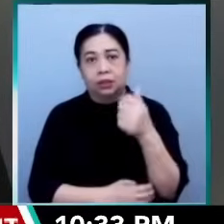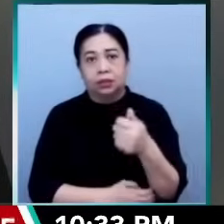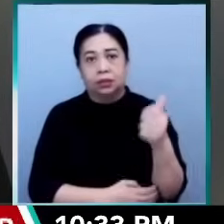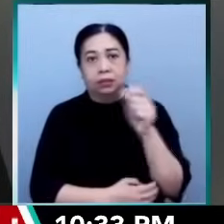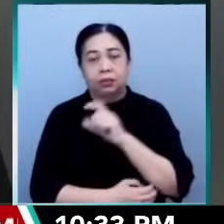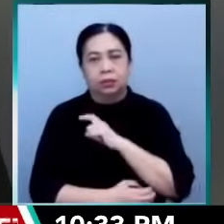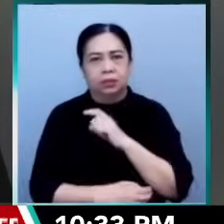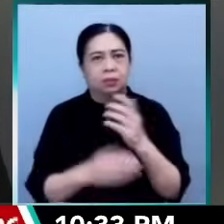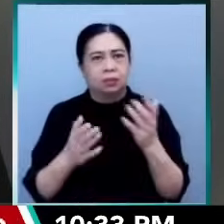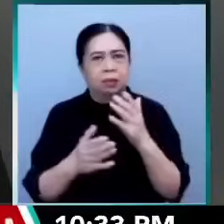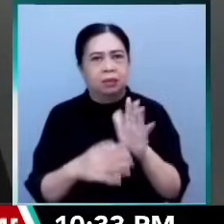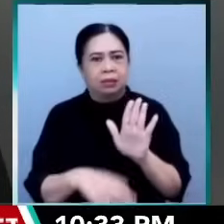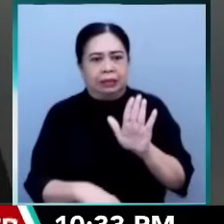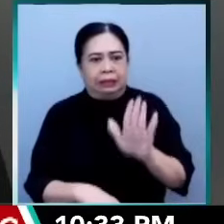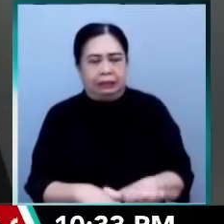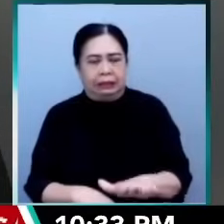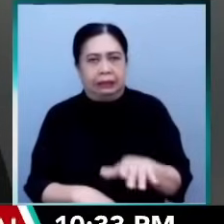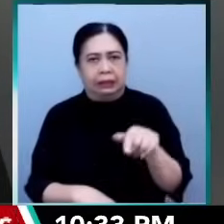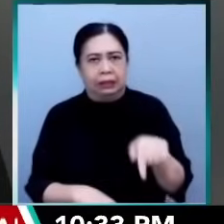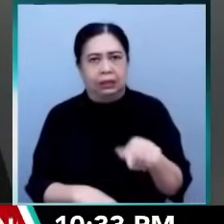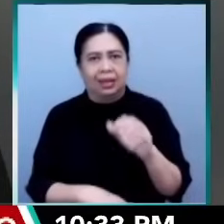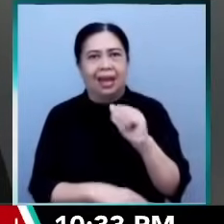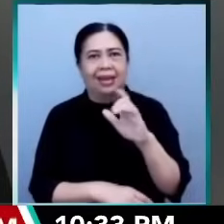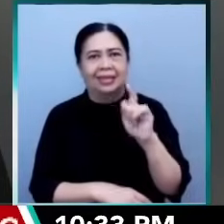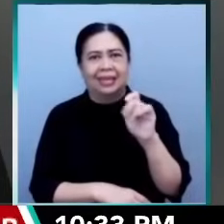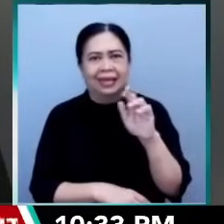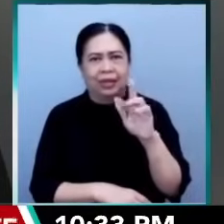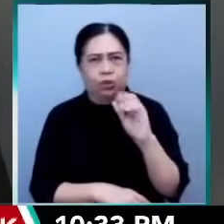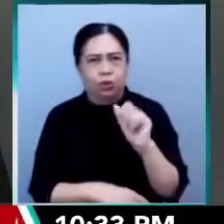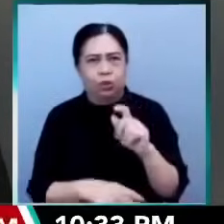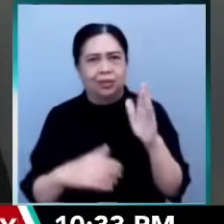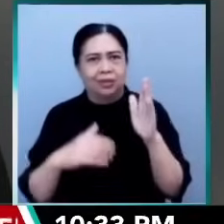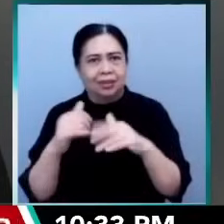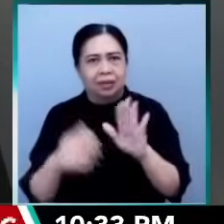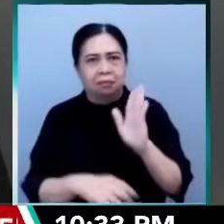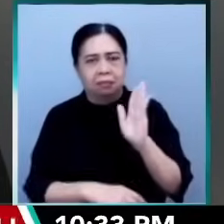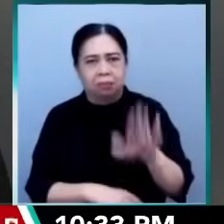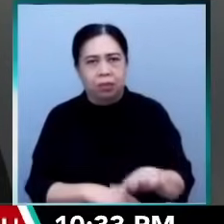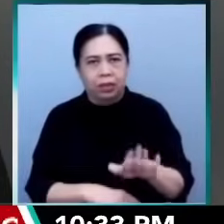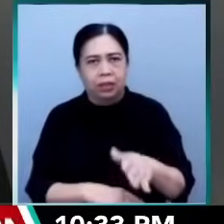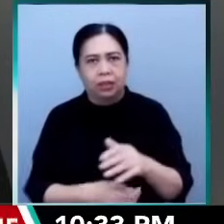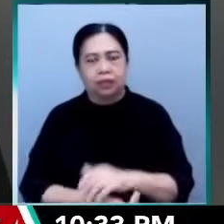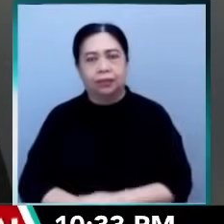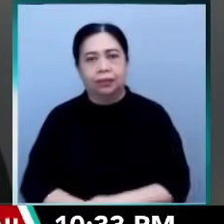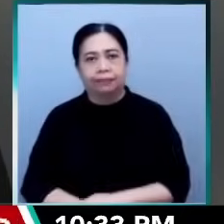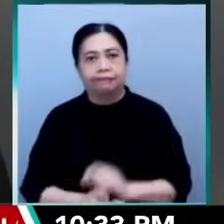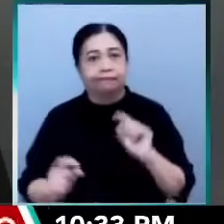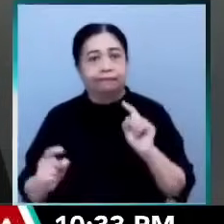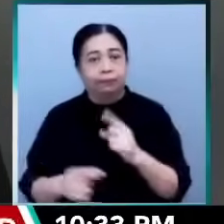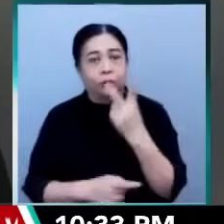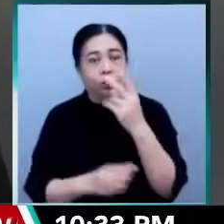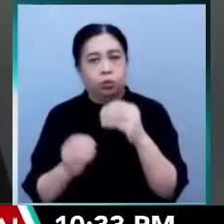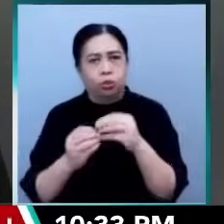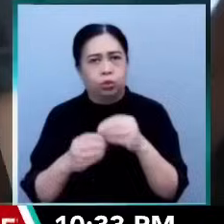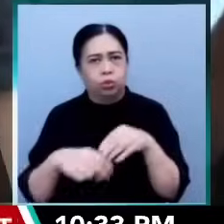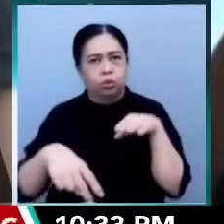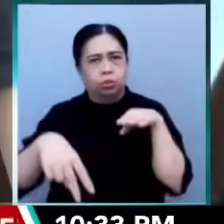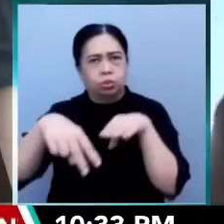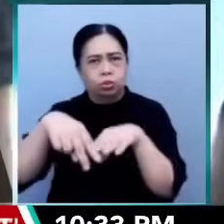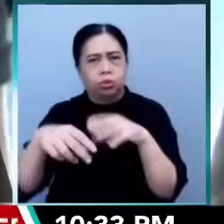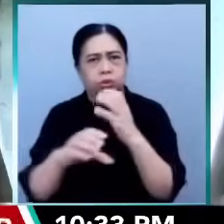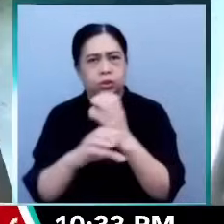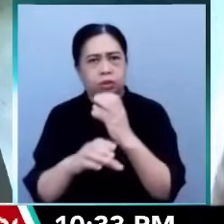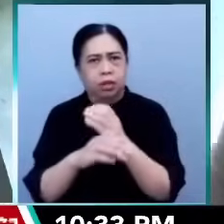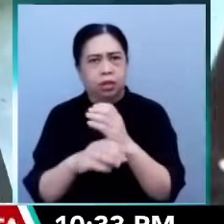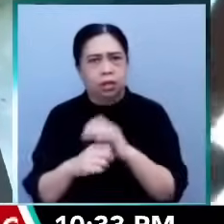posibleng naapakan ng driver ang accelerator imbis na brake. Sugatan naman ang 2 pang nabangga ng kotse, habang dead